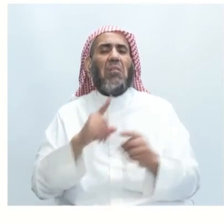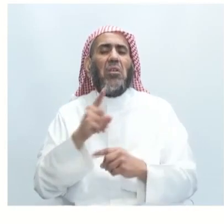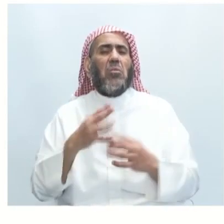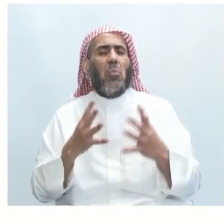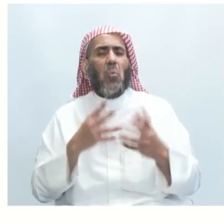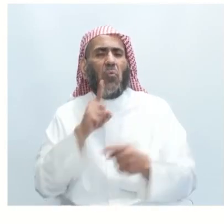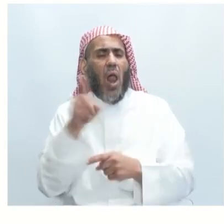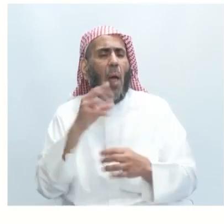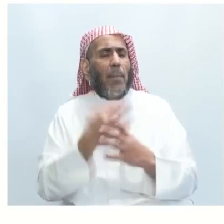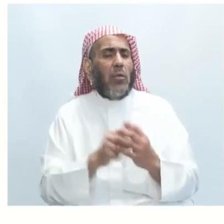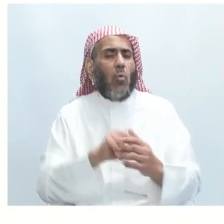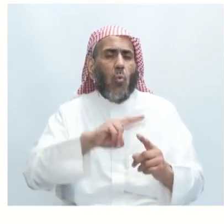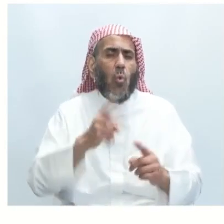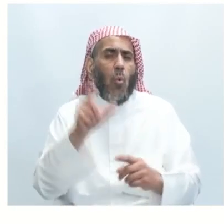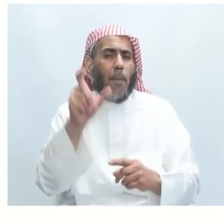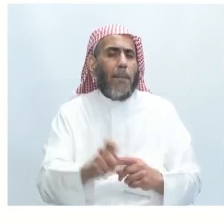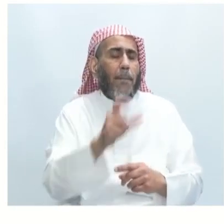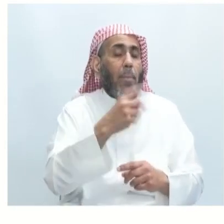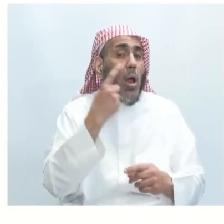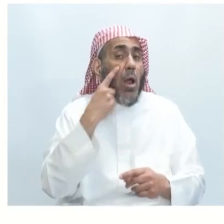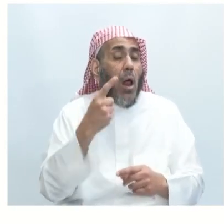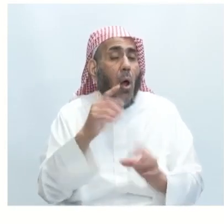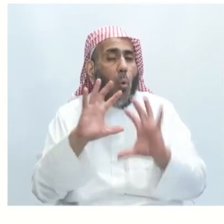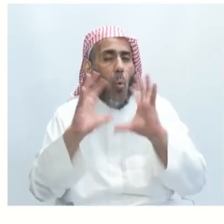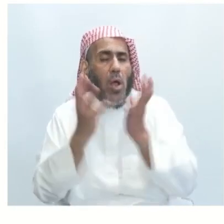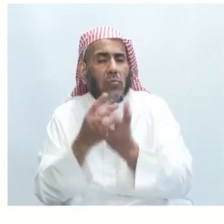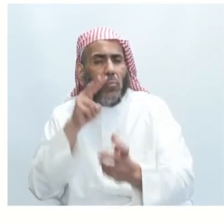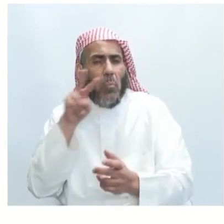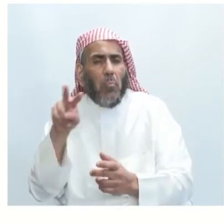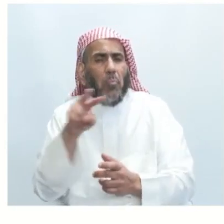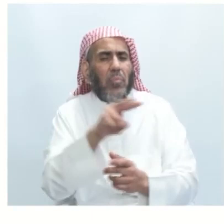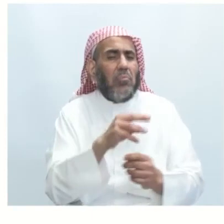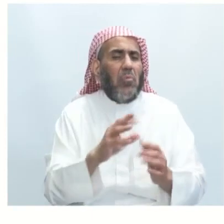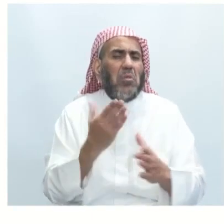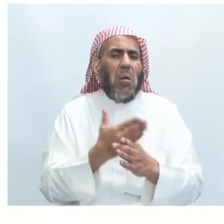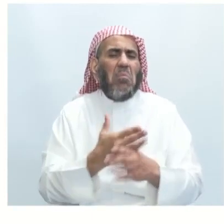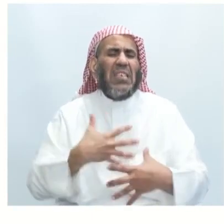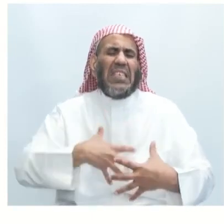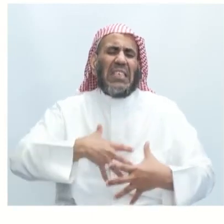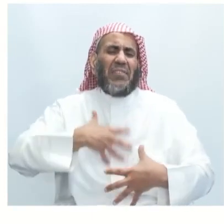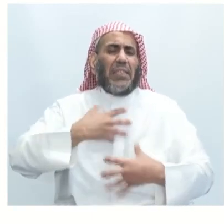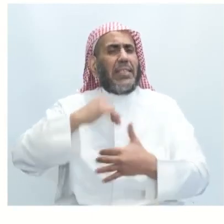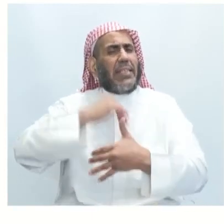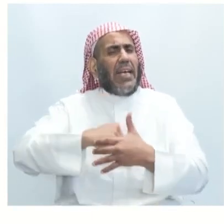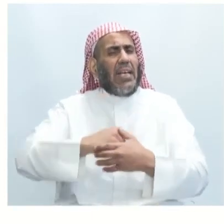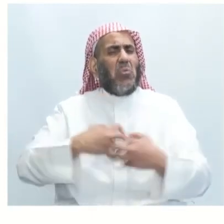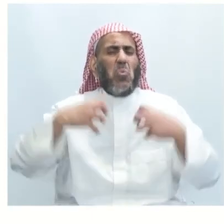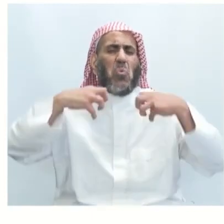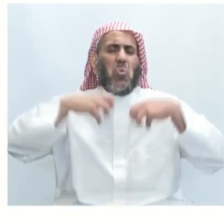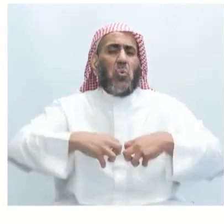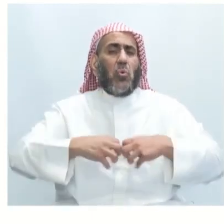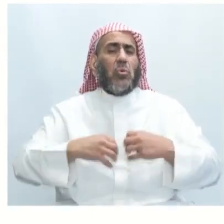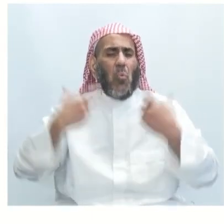احيانا ابنائي وبنات الطلاب كل يرى ويصف ما يشاهده تبعا للانفعالات والضغوط